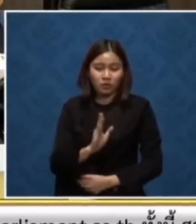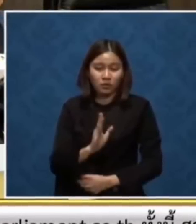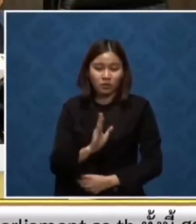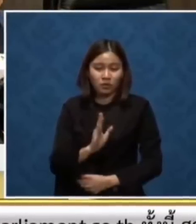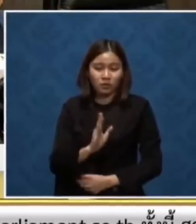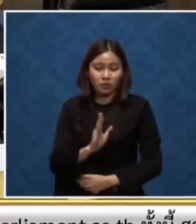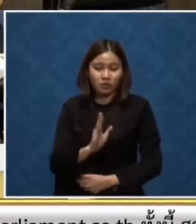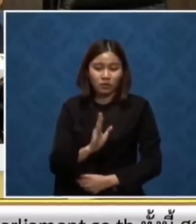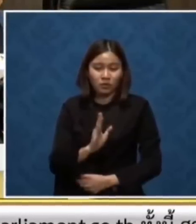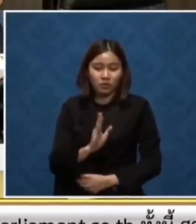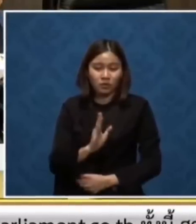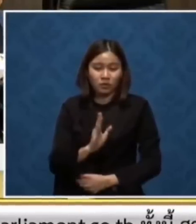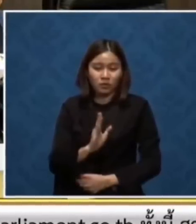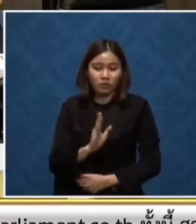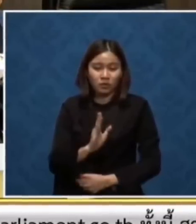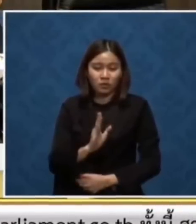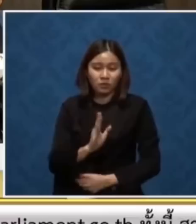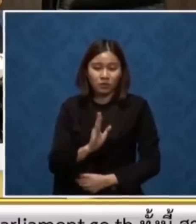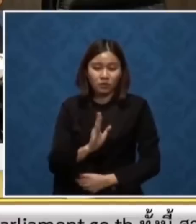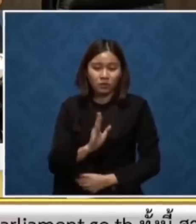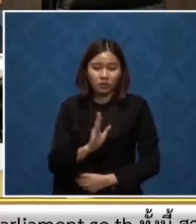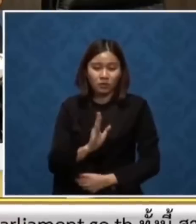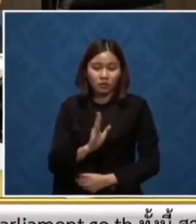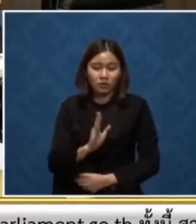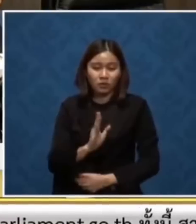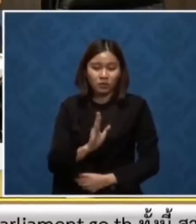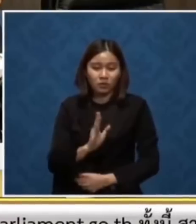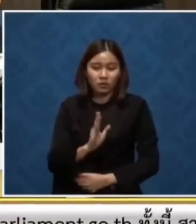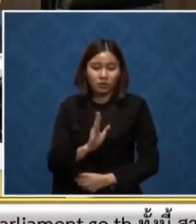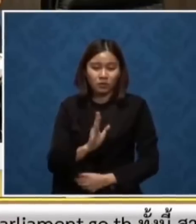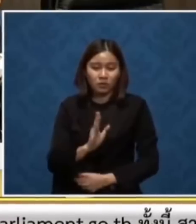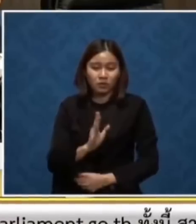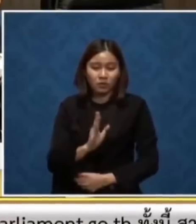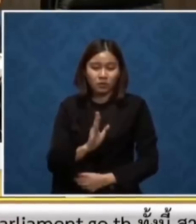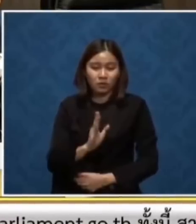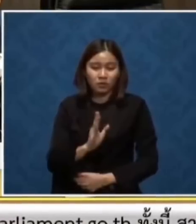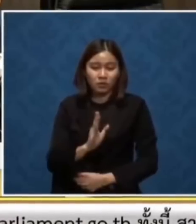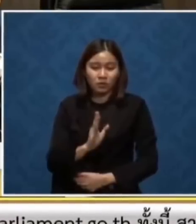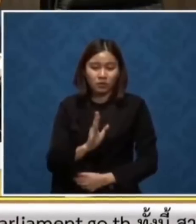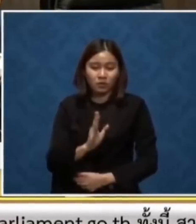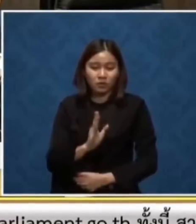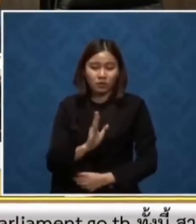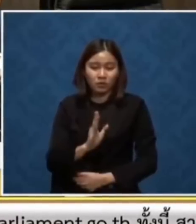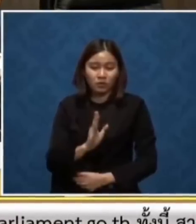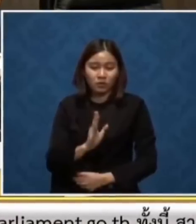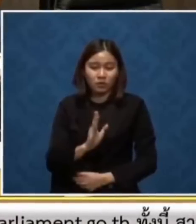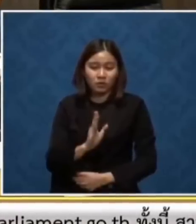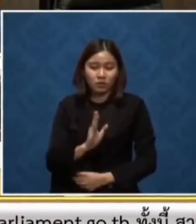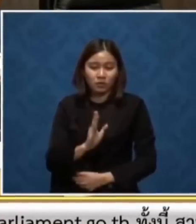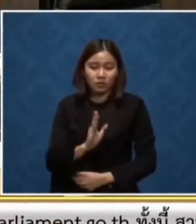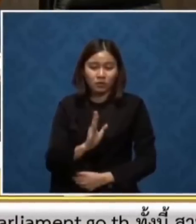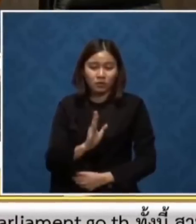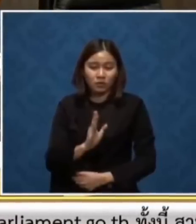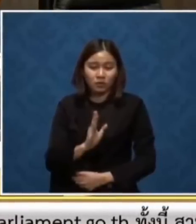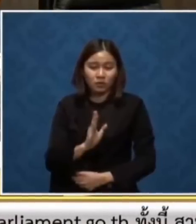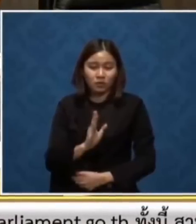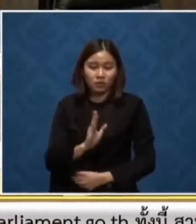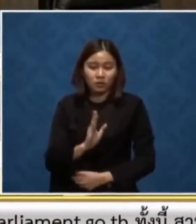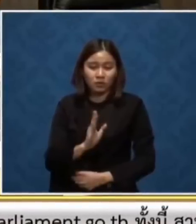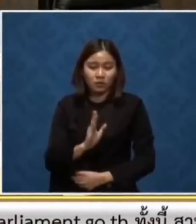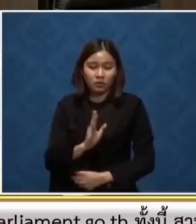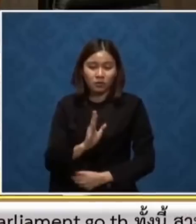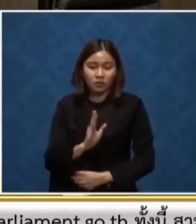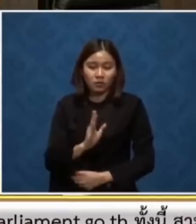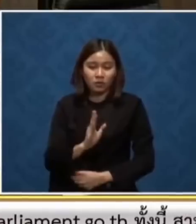ศได้ตระหนักถึงหน้าที่สำคัญของกกพ.คือการปกป้องผลประโยชน์ของประชาชนเ